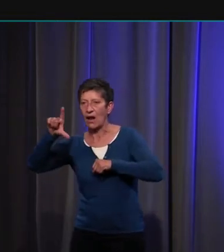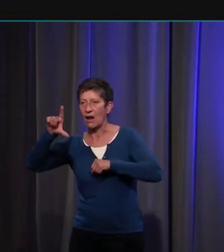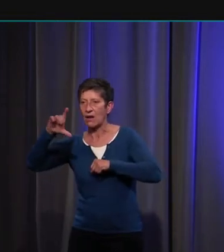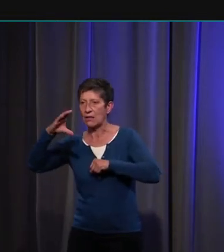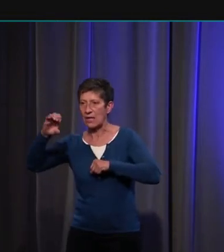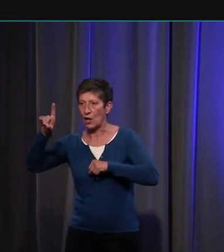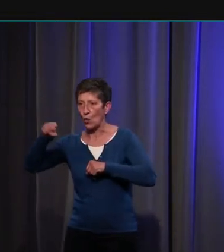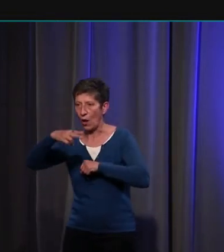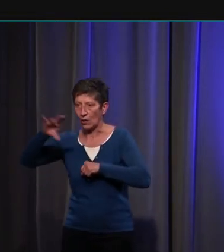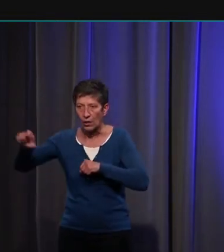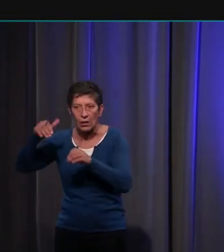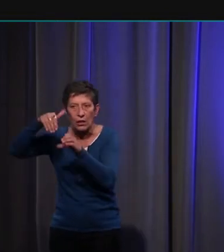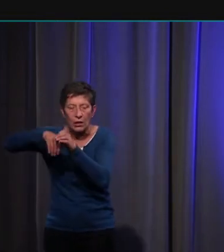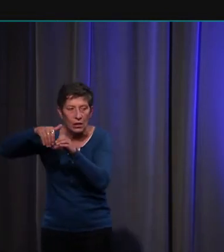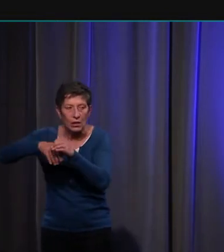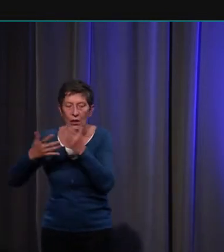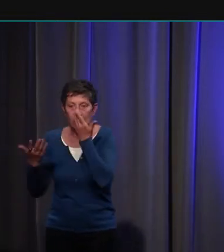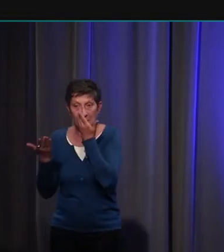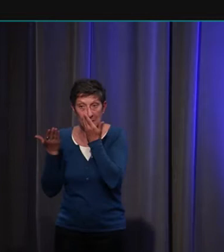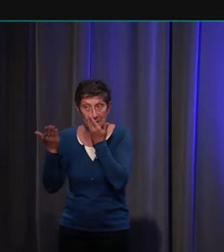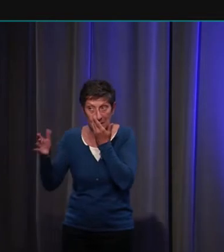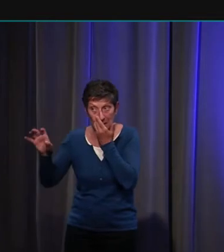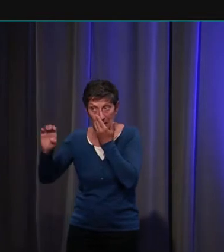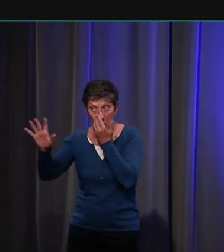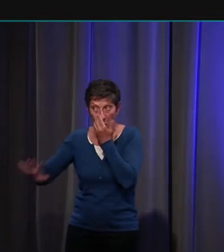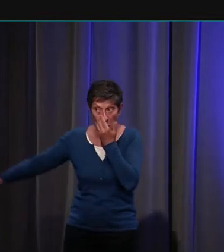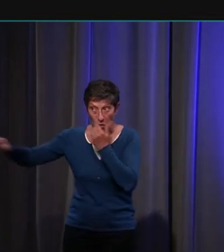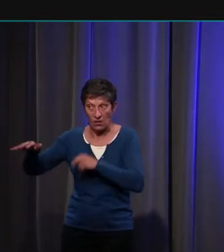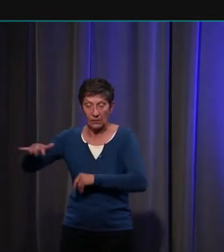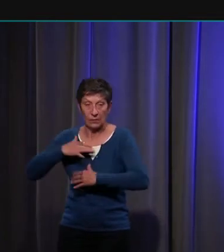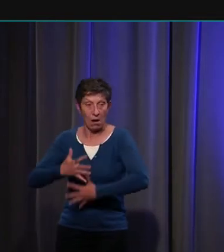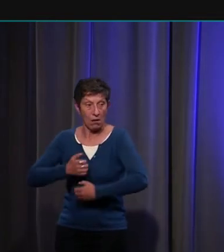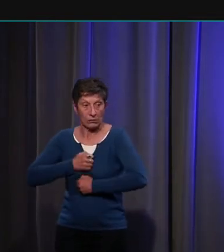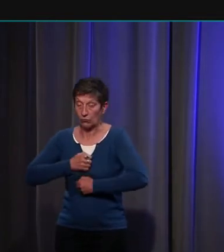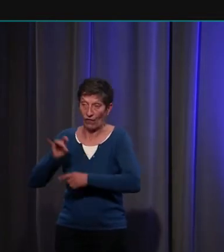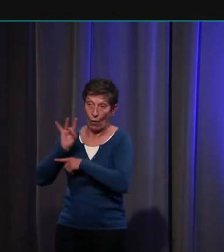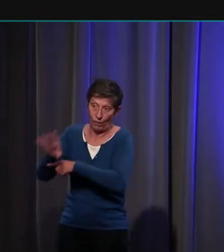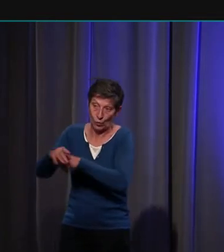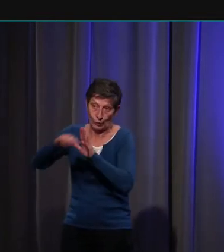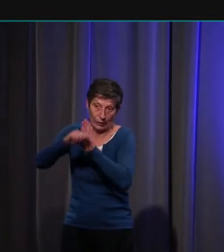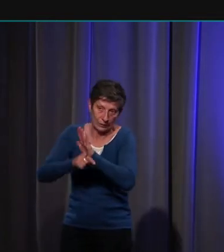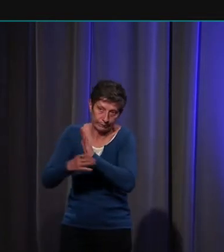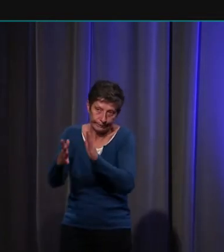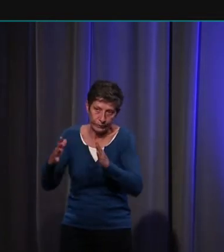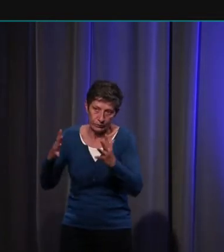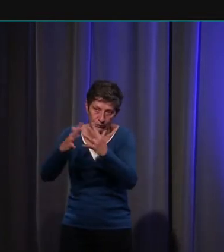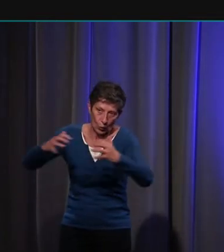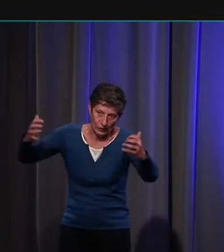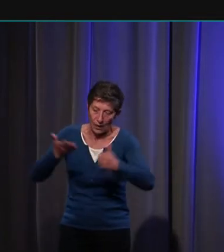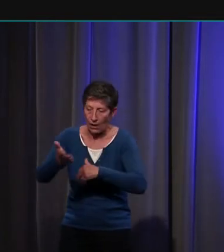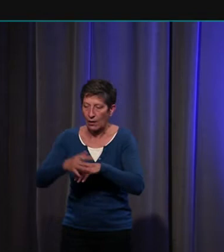nombre de patriarcat dorion ont n'ont pas accepté les principes de chalcédoine en particulier le